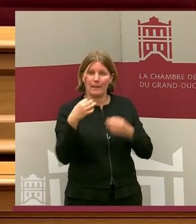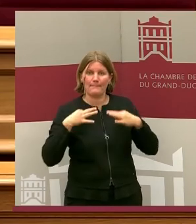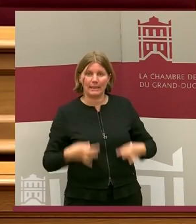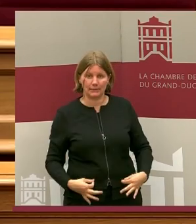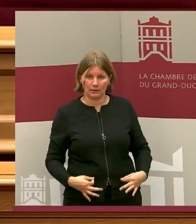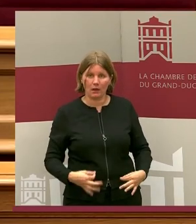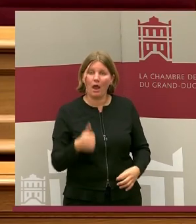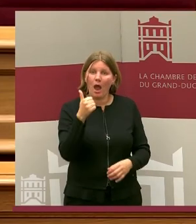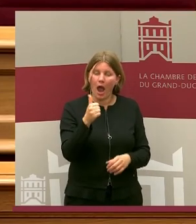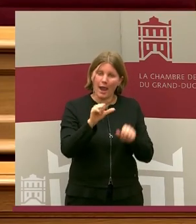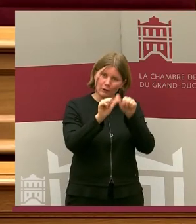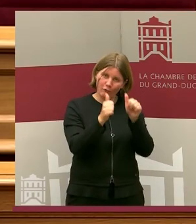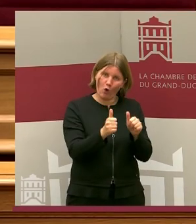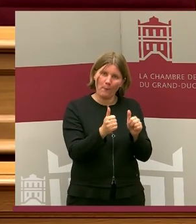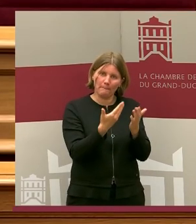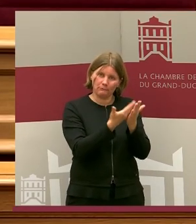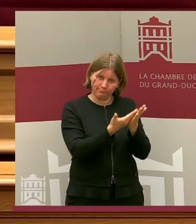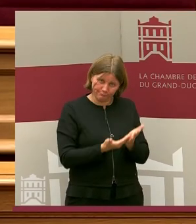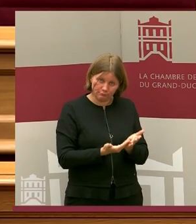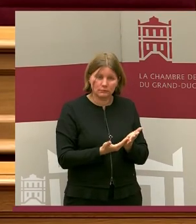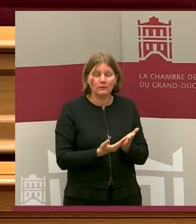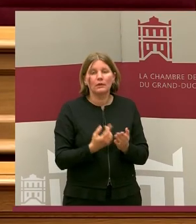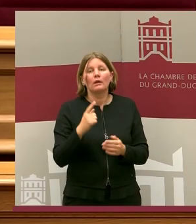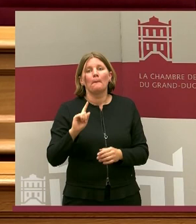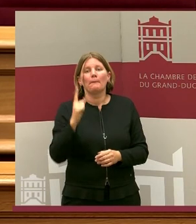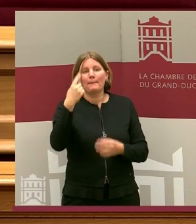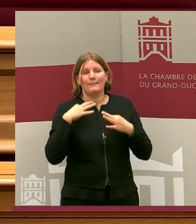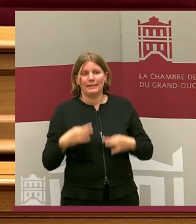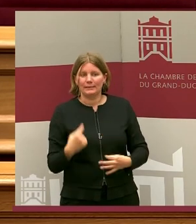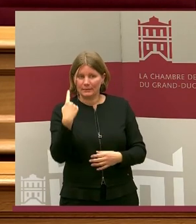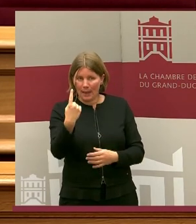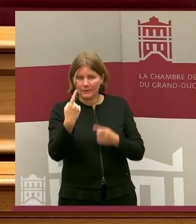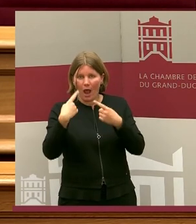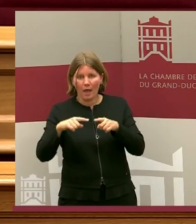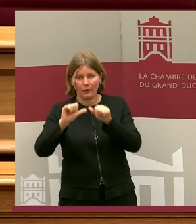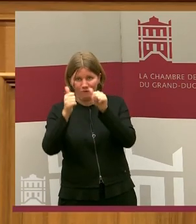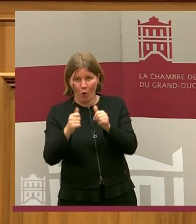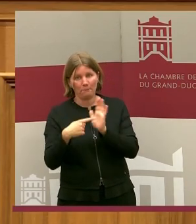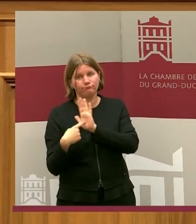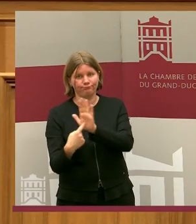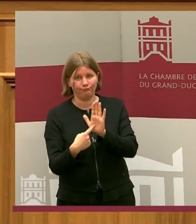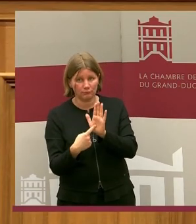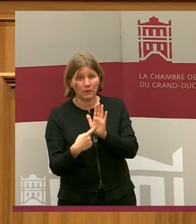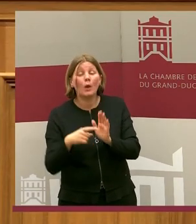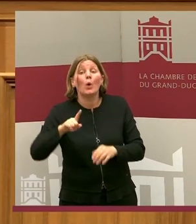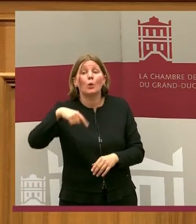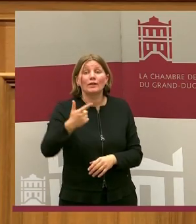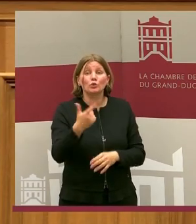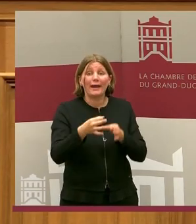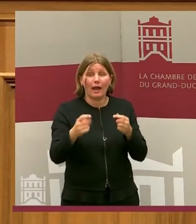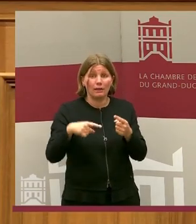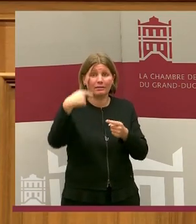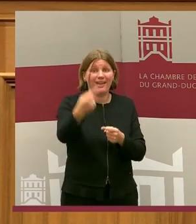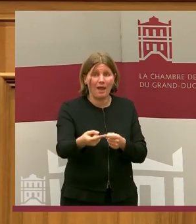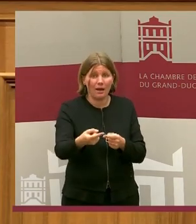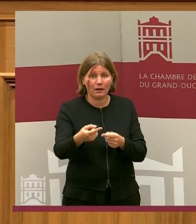eine Version von der Fähre gehen, dann hat dir als Premier eine zweite Version von der Fähre gehen, aber wie wir dann 2D-Strop